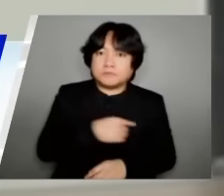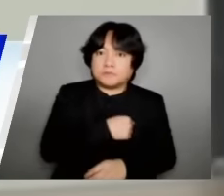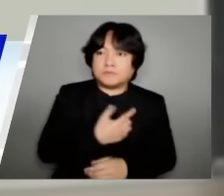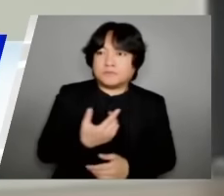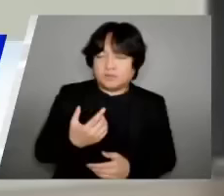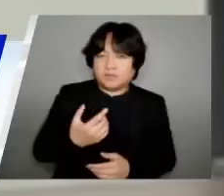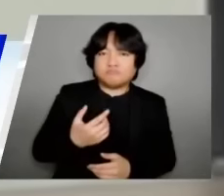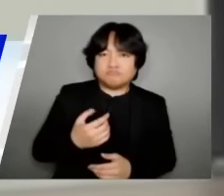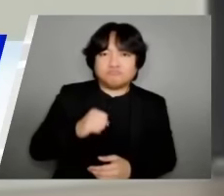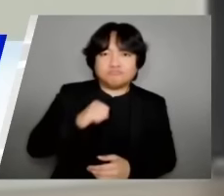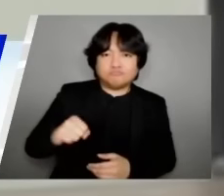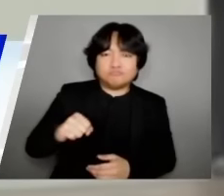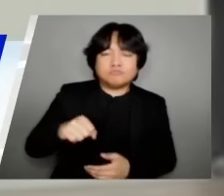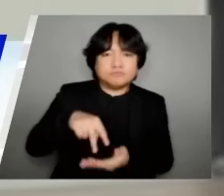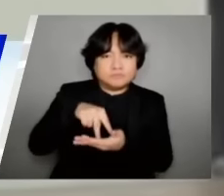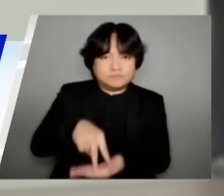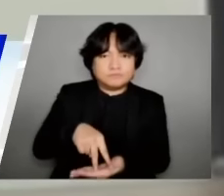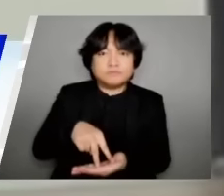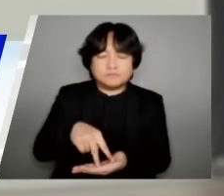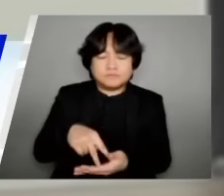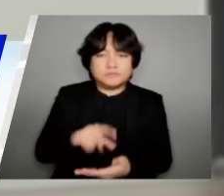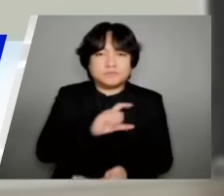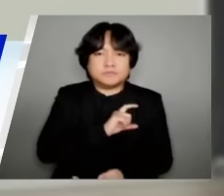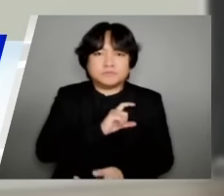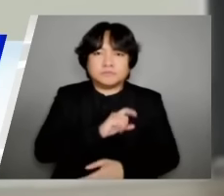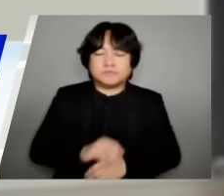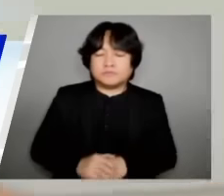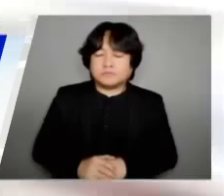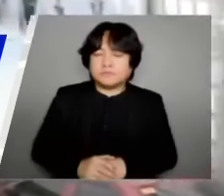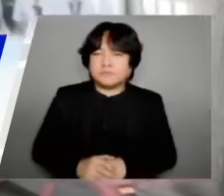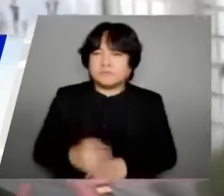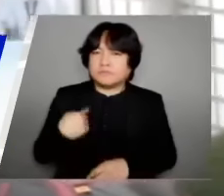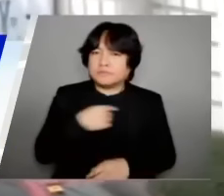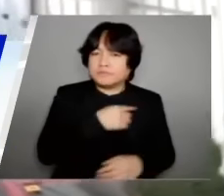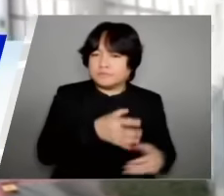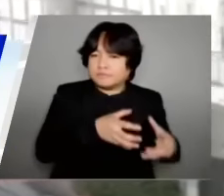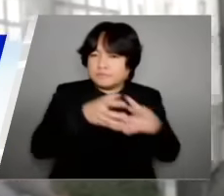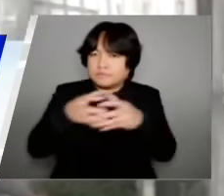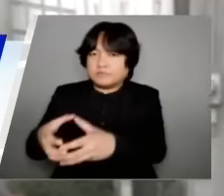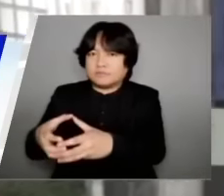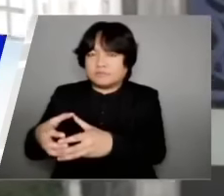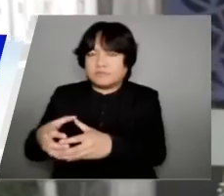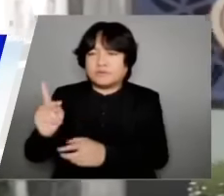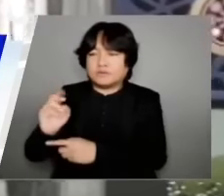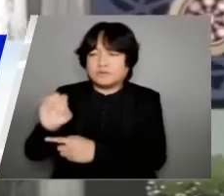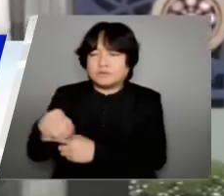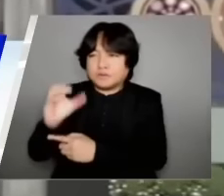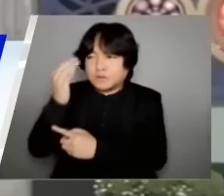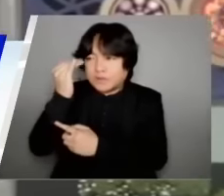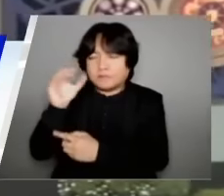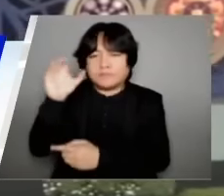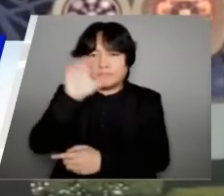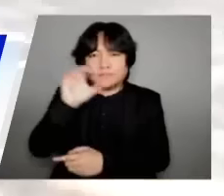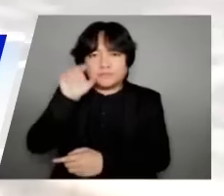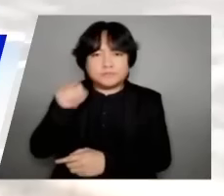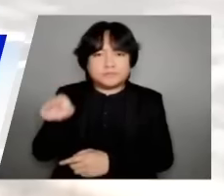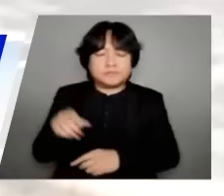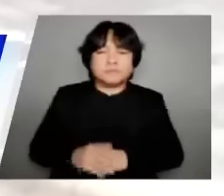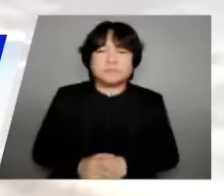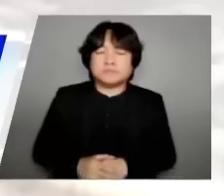magpapatingan. Tandaan natin kung bakit nandito tayo. Ayon din kay Tore, hindi kinakailangan ng search warrant